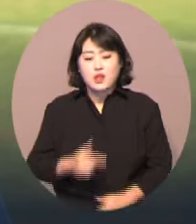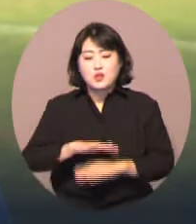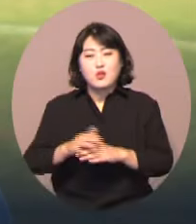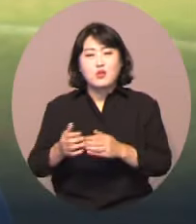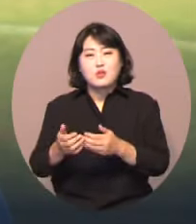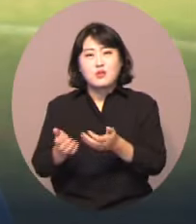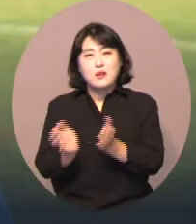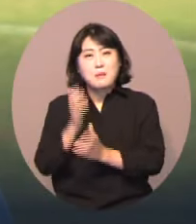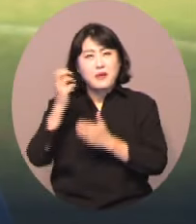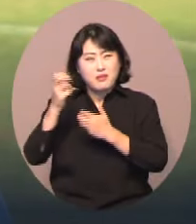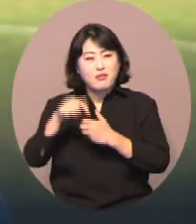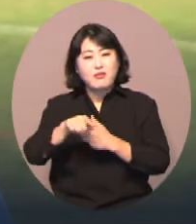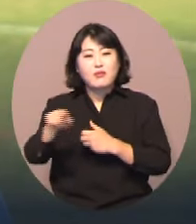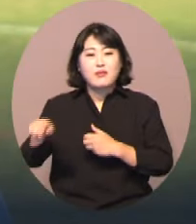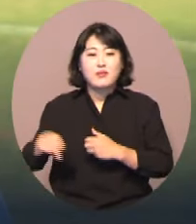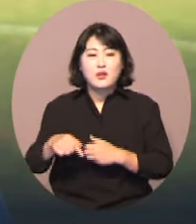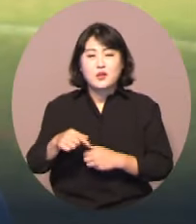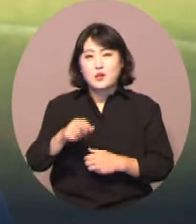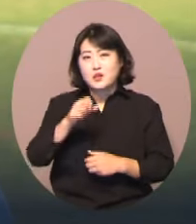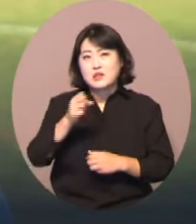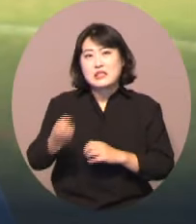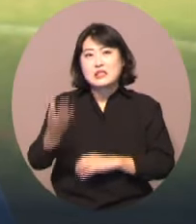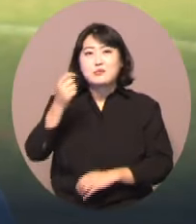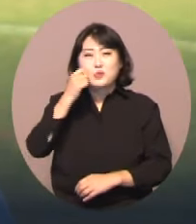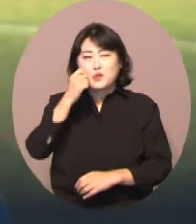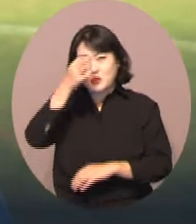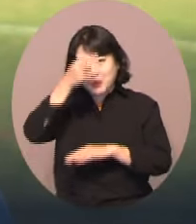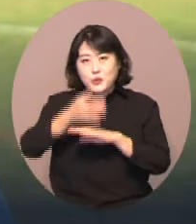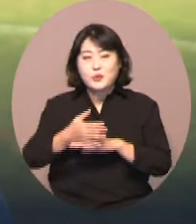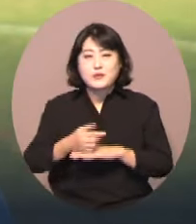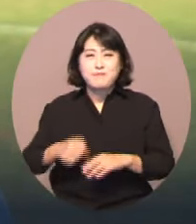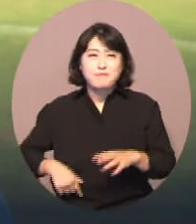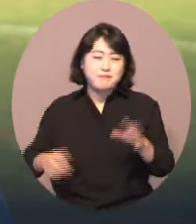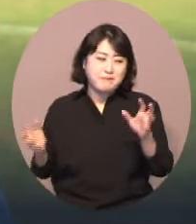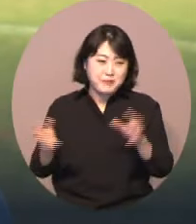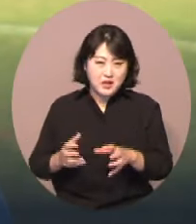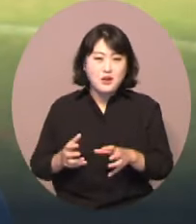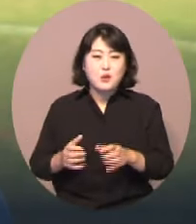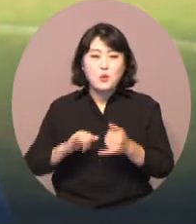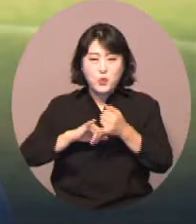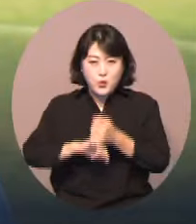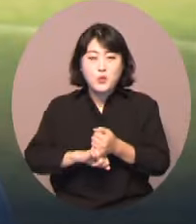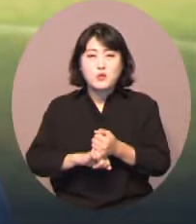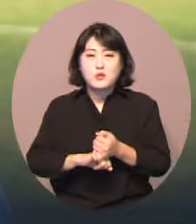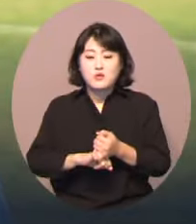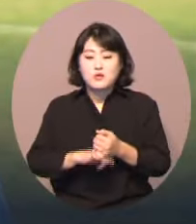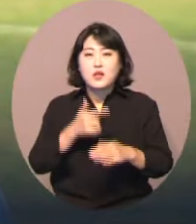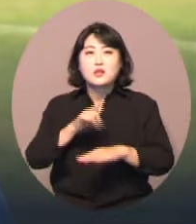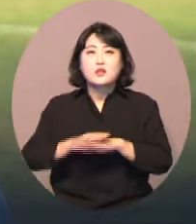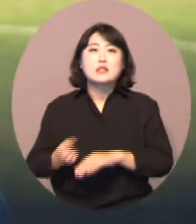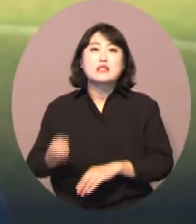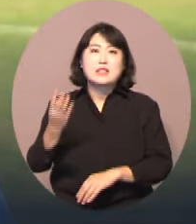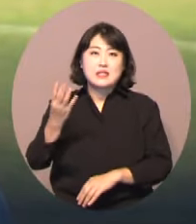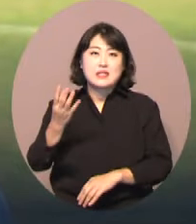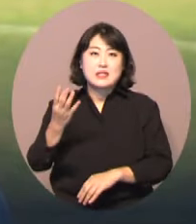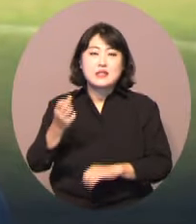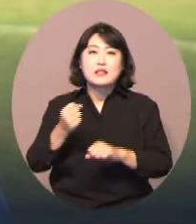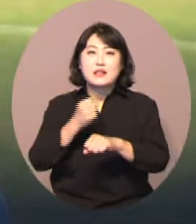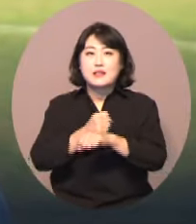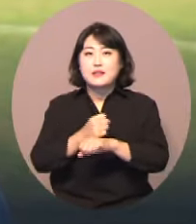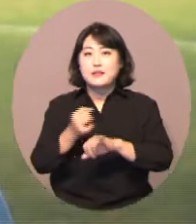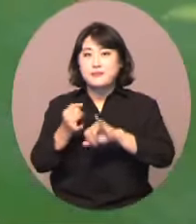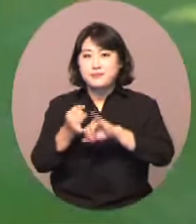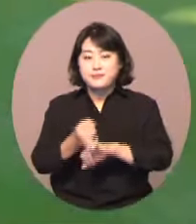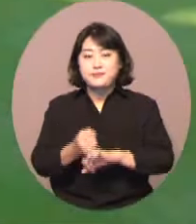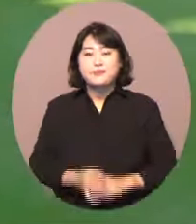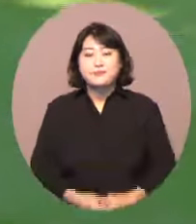좀 죄송스러운 마음이 큰데 우리 선수들하고 심기일전해서 이번 경기는 반드시 홈에서 승리하고 또 좋은 경기를 할 수